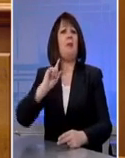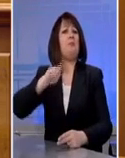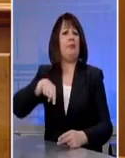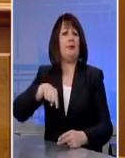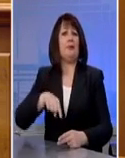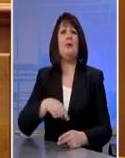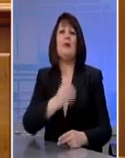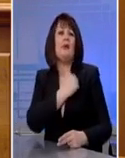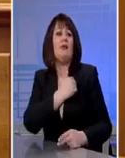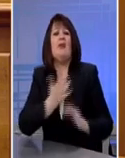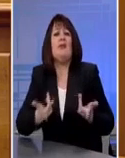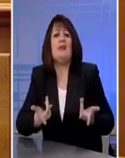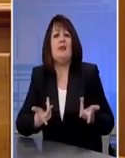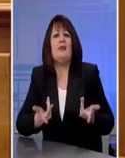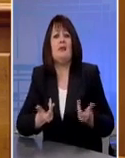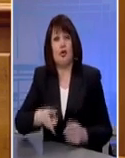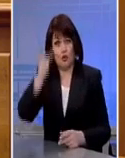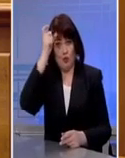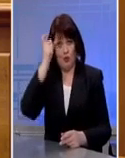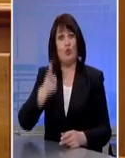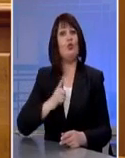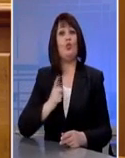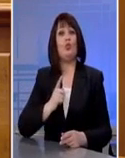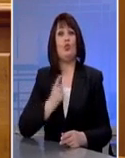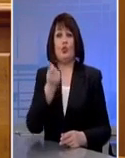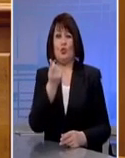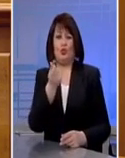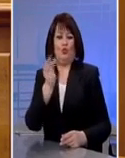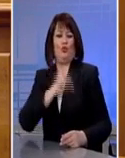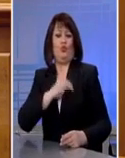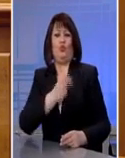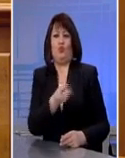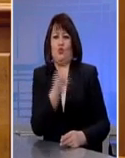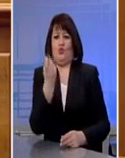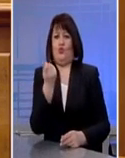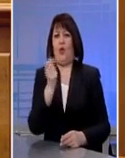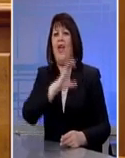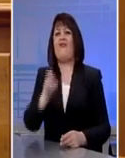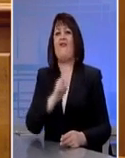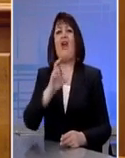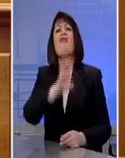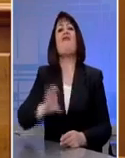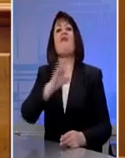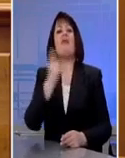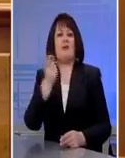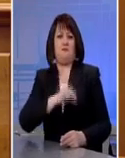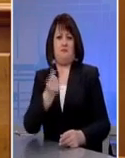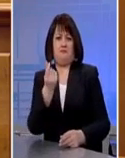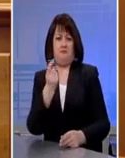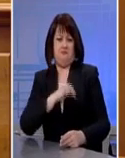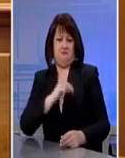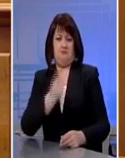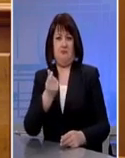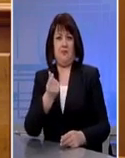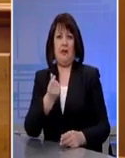Λέει, τι εννοείται? Του λέω, η Τουρκία προσδοκά κυρίως να πάρει λεφτά από την Ευρώπη πρώτον Και δεύτερον, να κάνει ότι